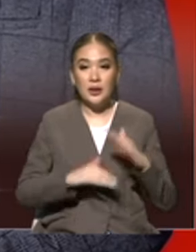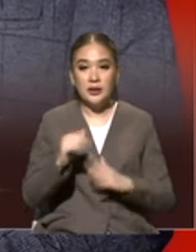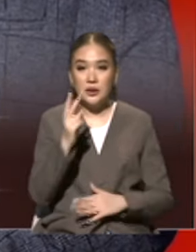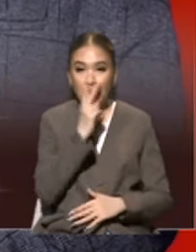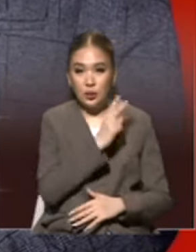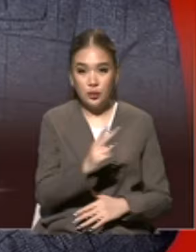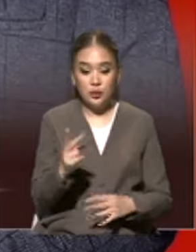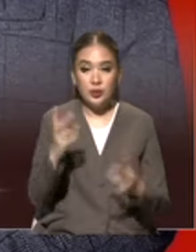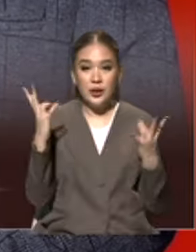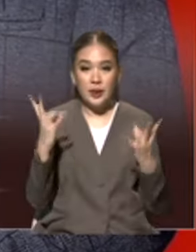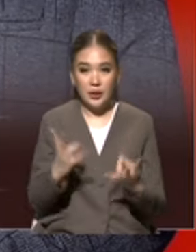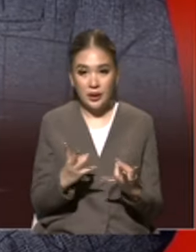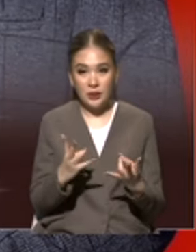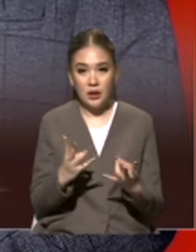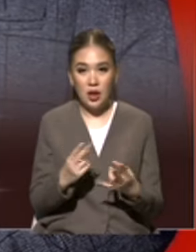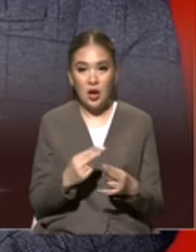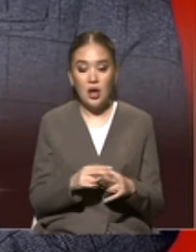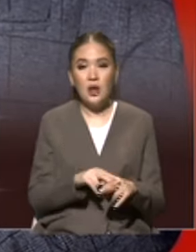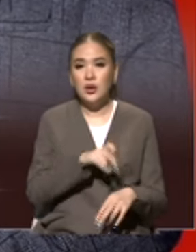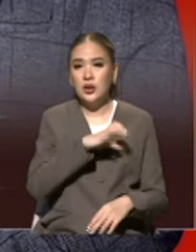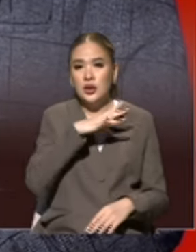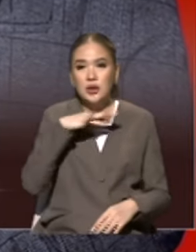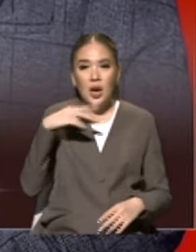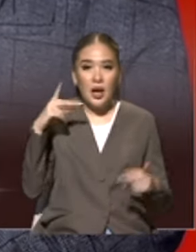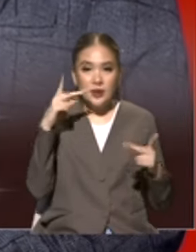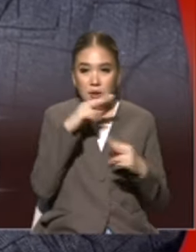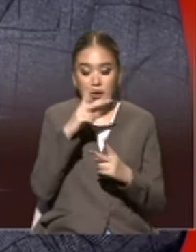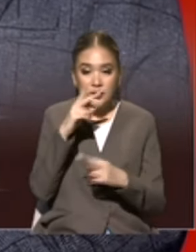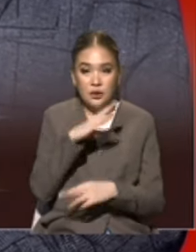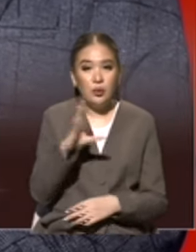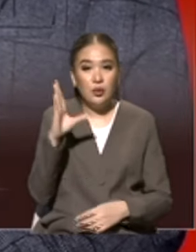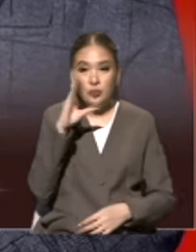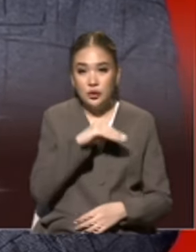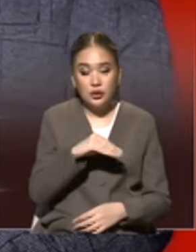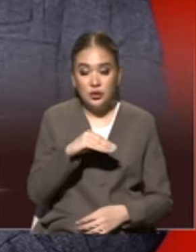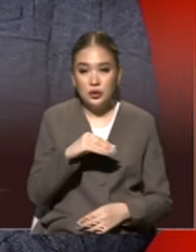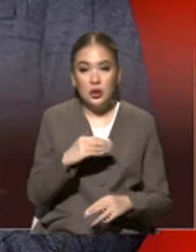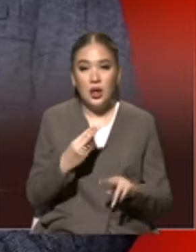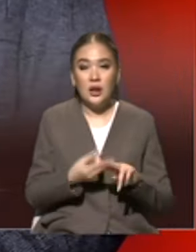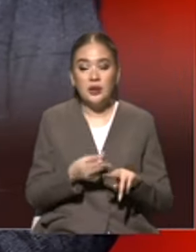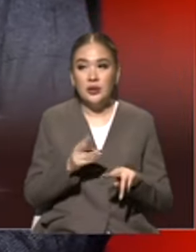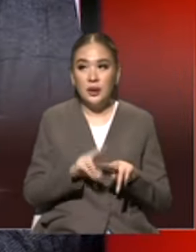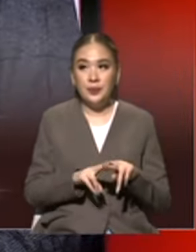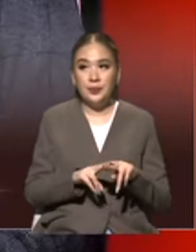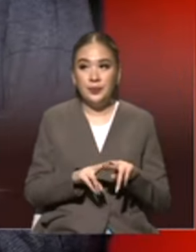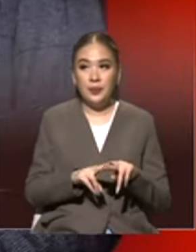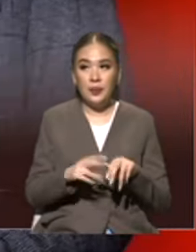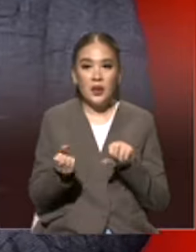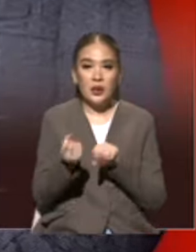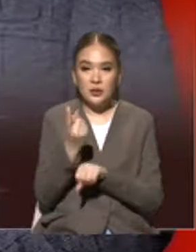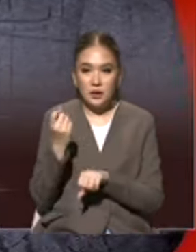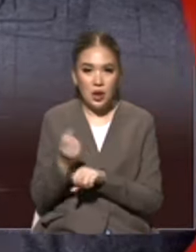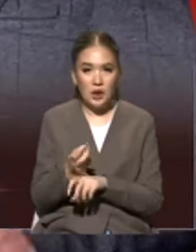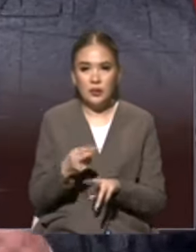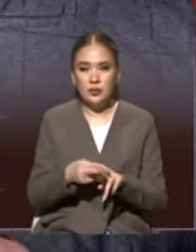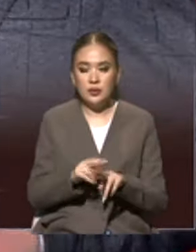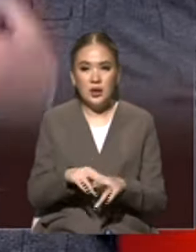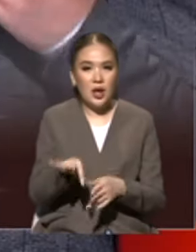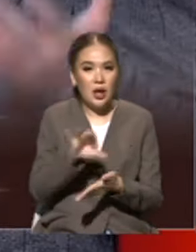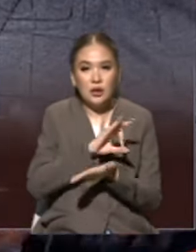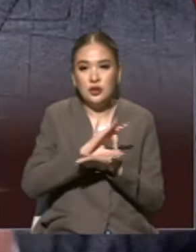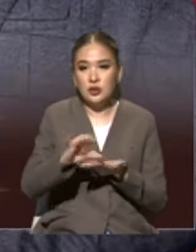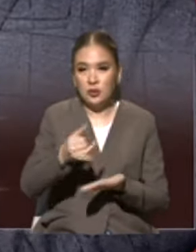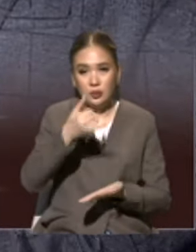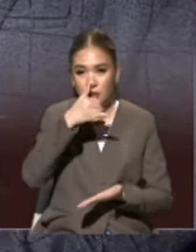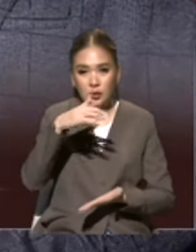көру керек, өйткені ол әлі шығады, талай қателіктер шығады, өйткені ешқандай заңды бір қабылдап оны идеально қылып істеуге болмайды.